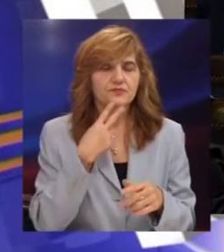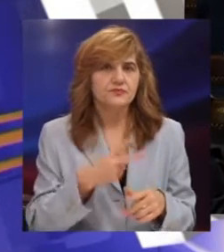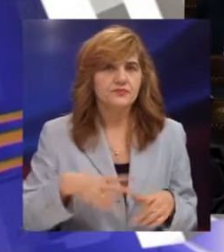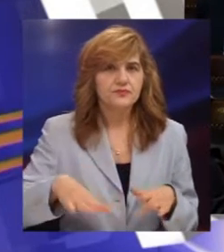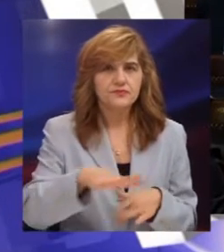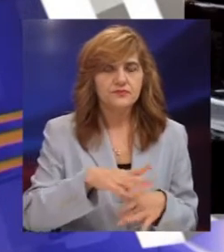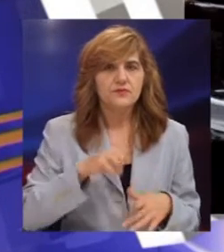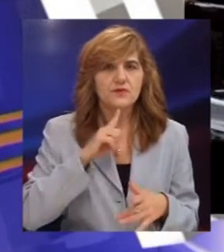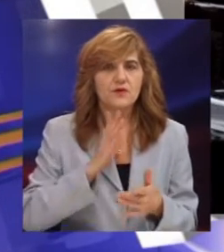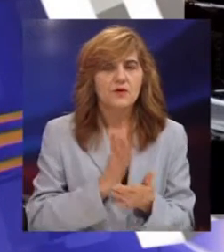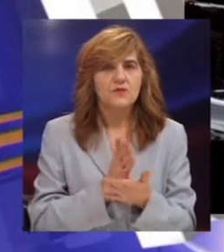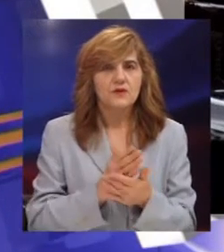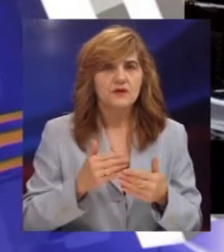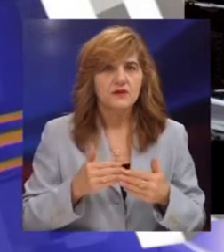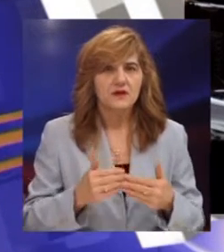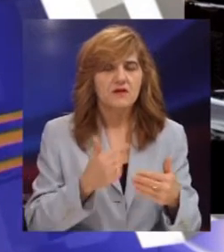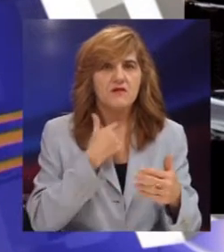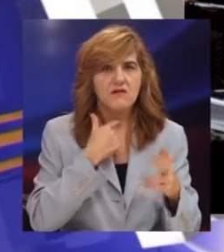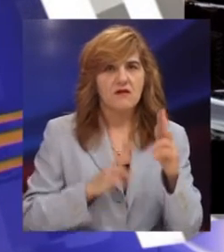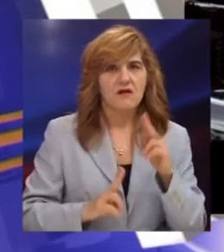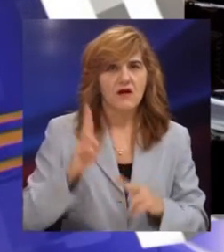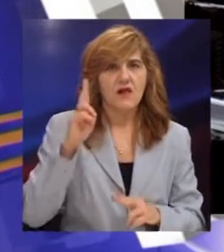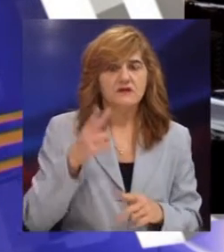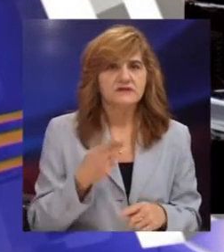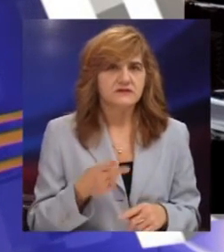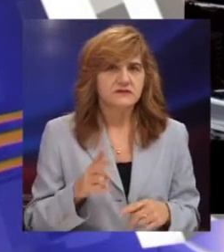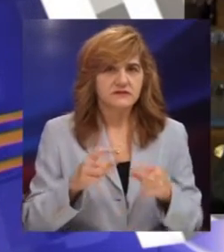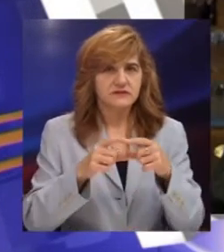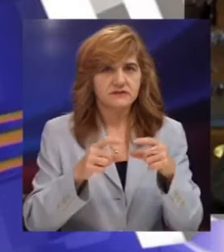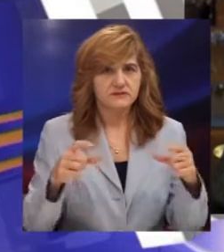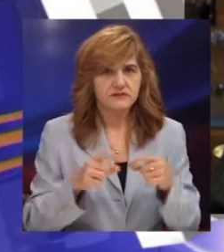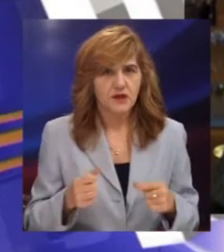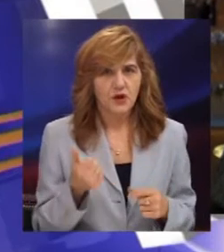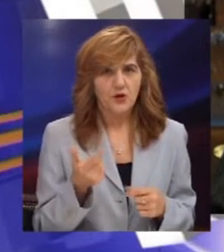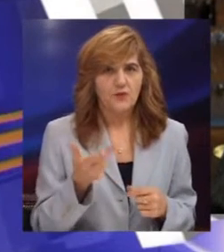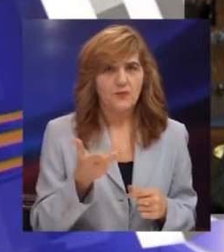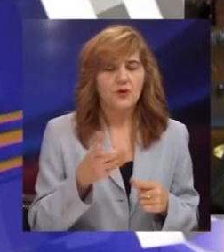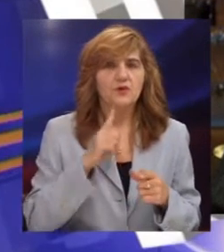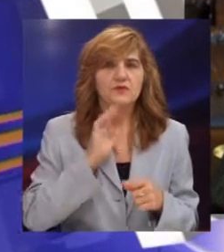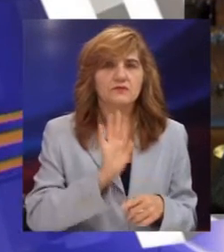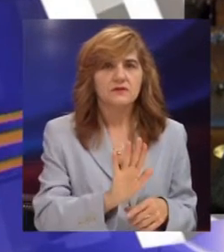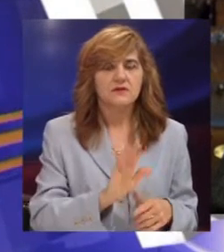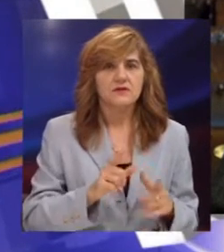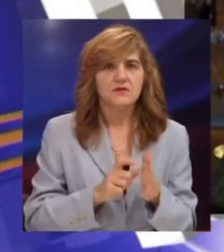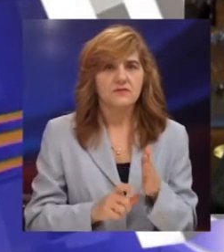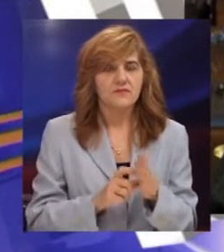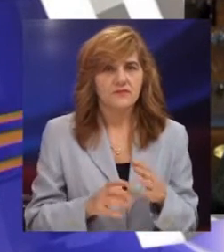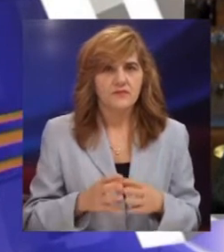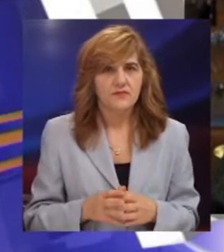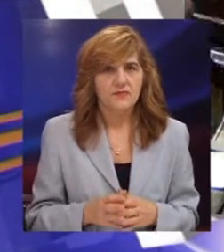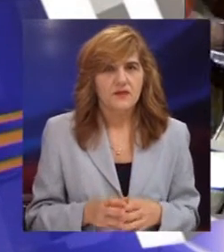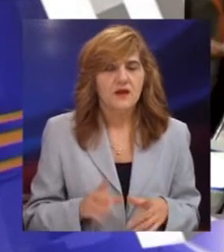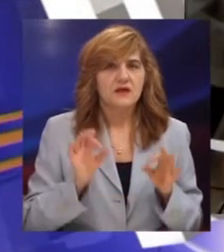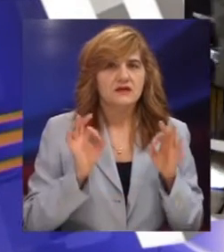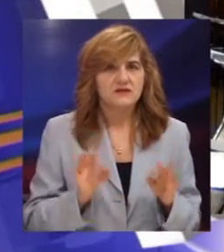lokalnim izborima koji nam ponovo predstoje glasaju za liste stranaka. Broj osvojenih glasova određuje njihov broj odbornika u